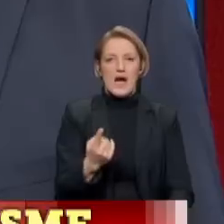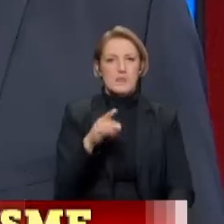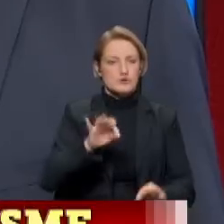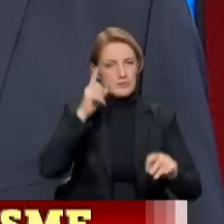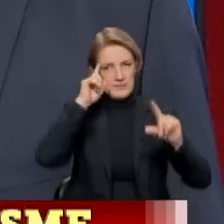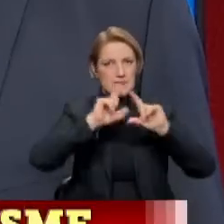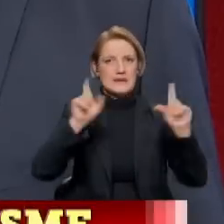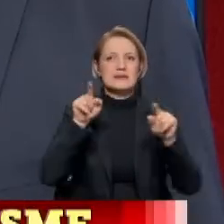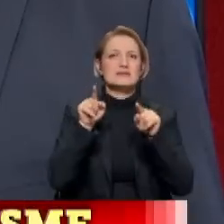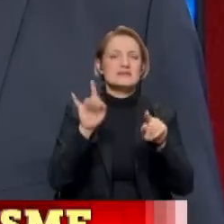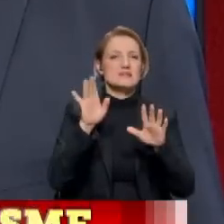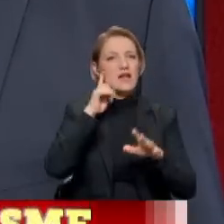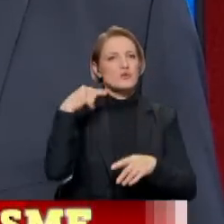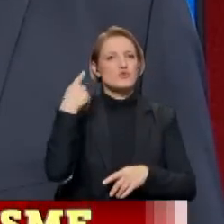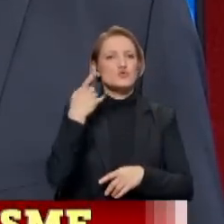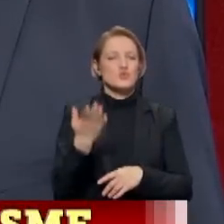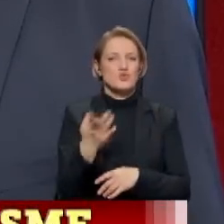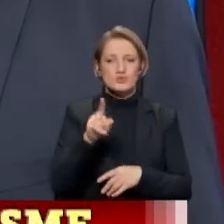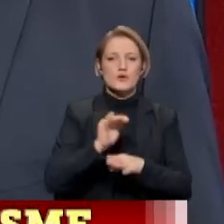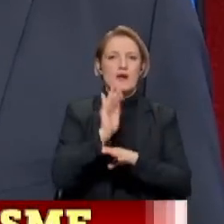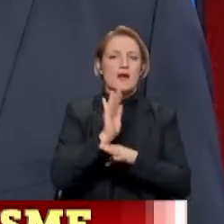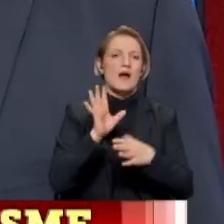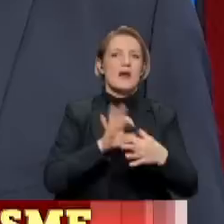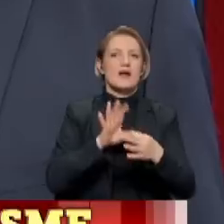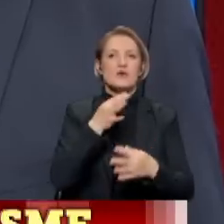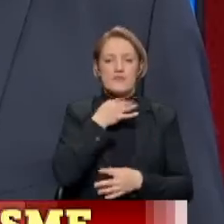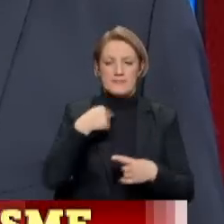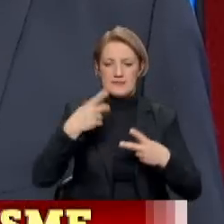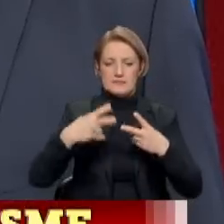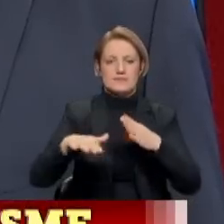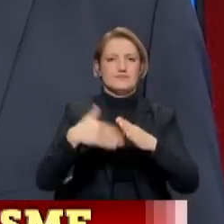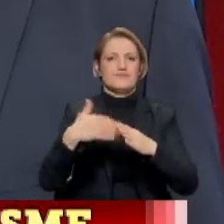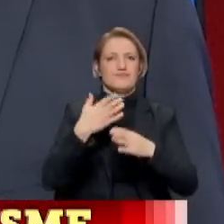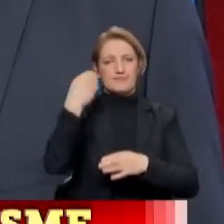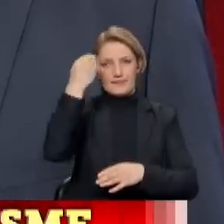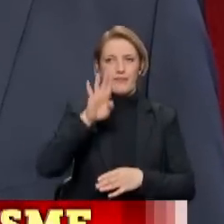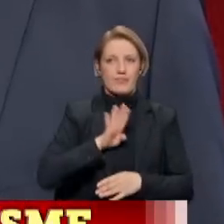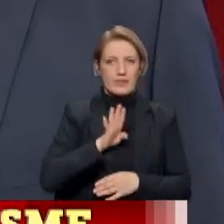Bugünkü başlığımız, siz ne düşünüyorsunuz bu yaşananlarla ilgili? Lütfen bize yazın, gönderin.